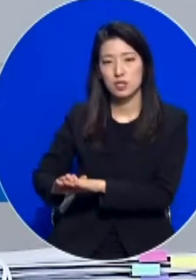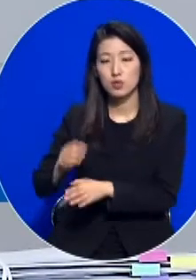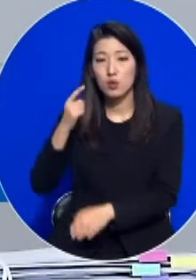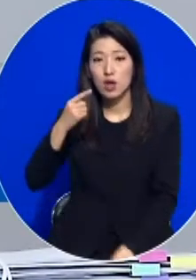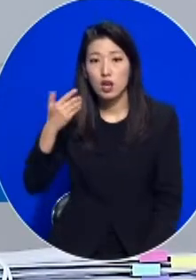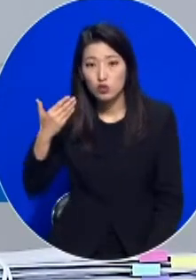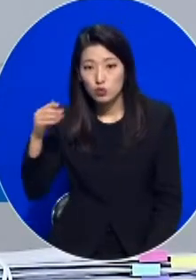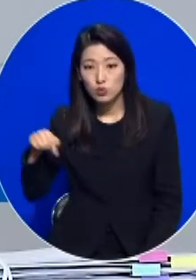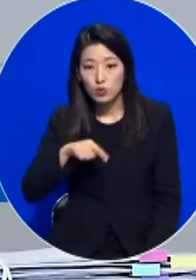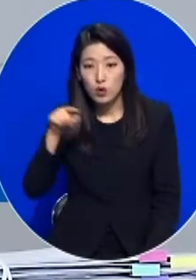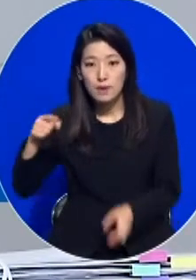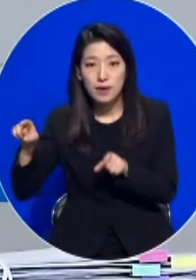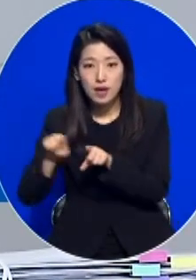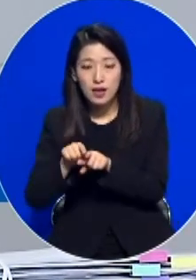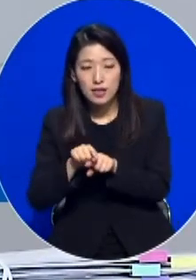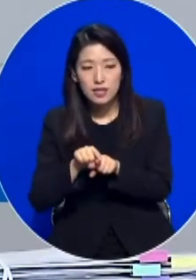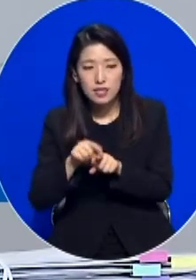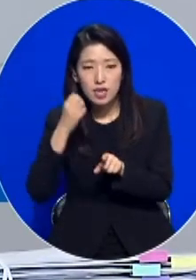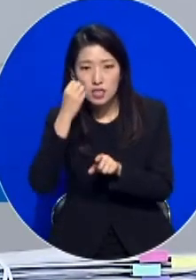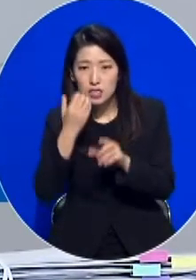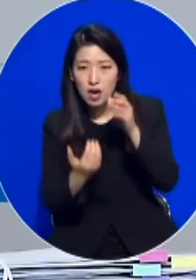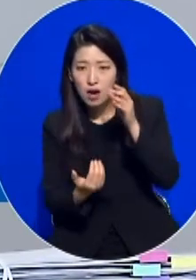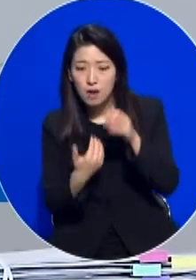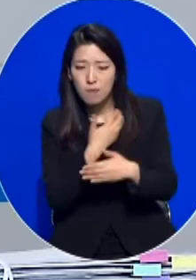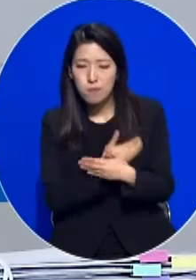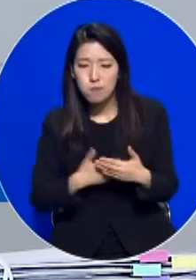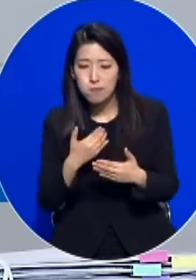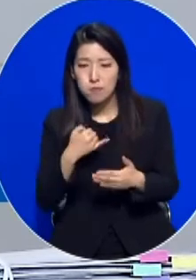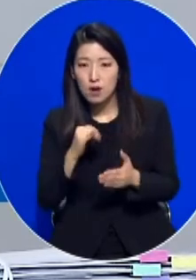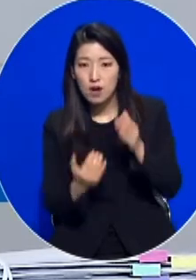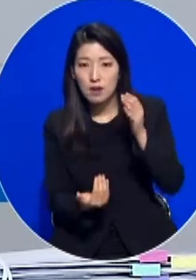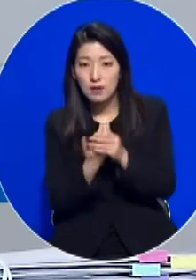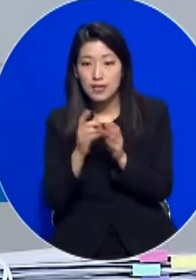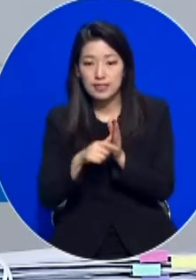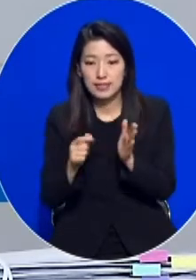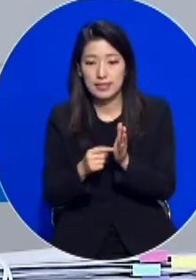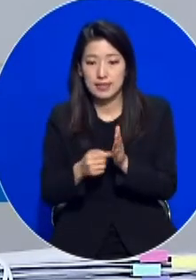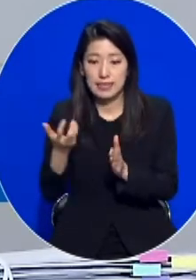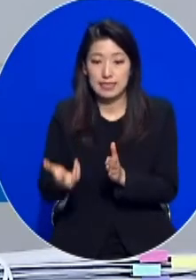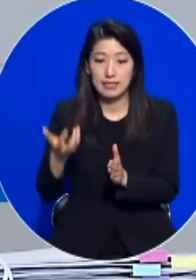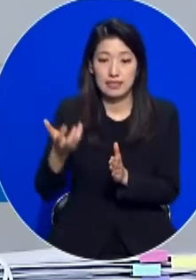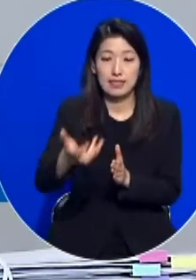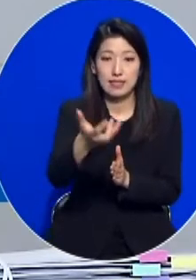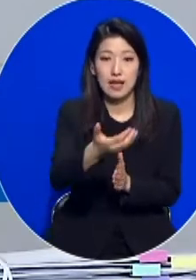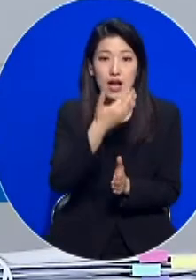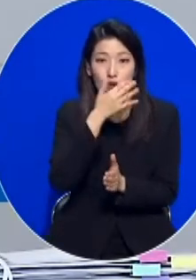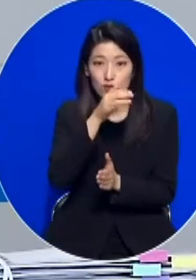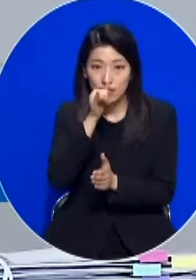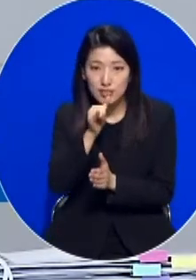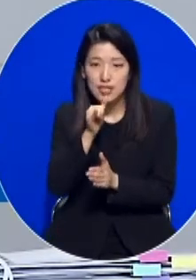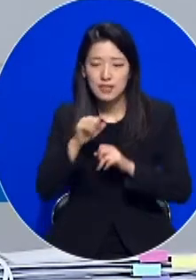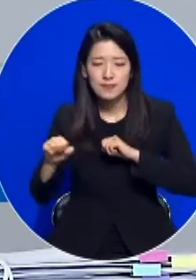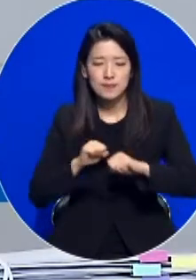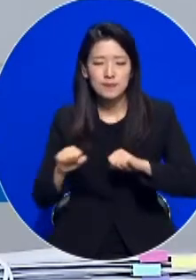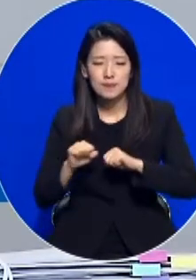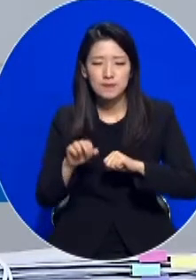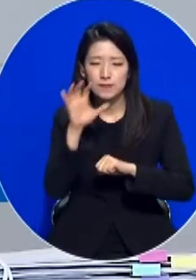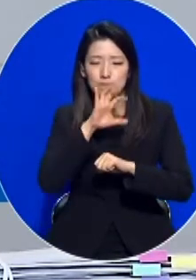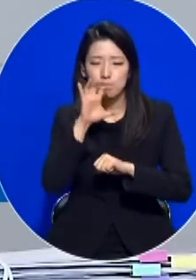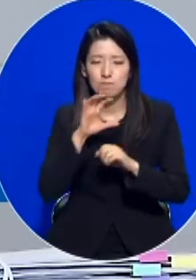협조 체계를 통해 이상 반응 발생 환자를 긴급 이송하는 등의 대응 체계를 마련하여